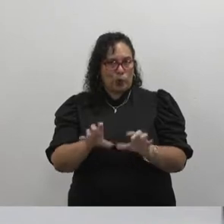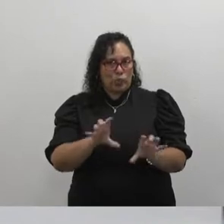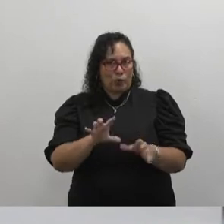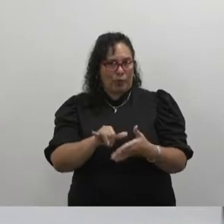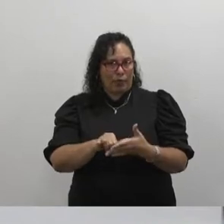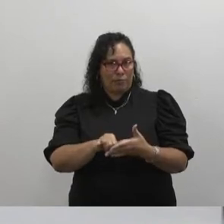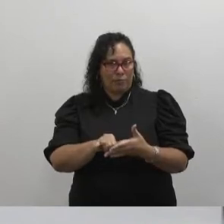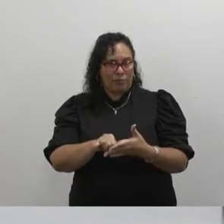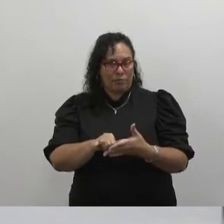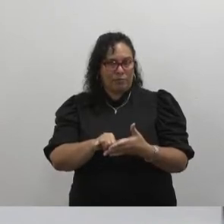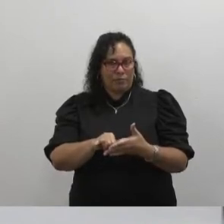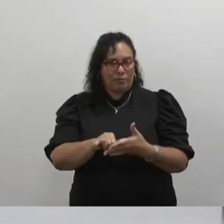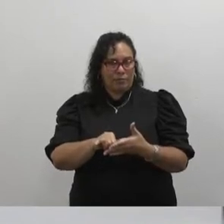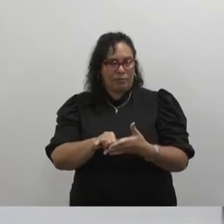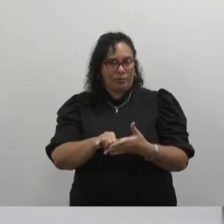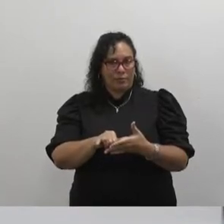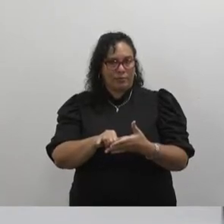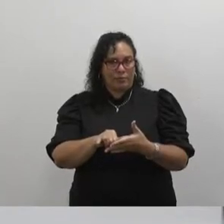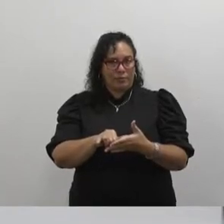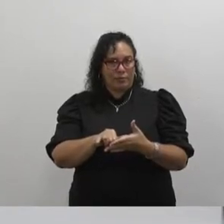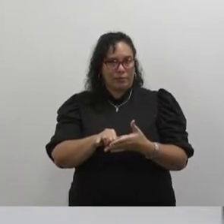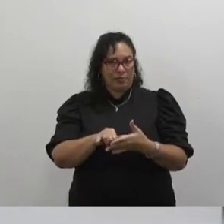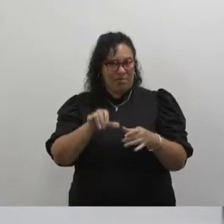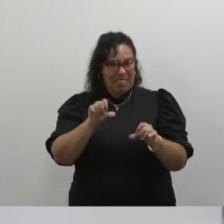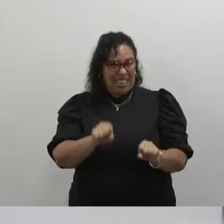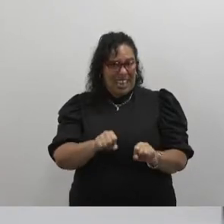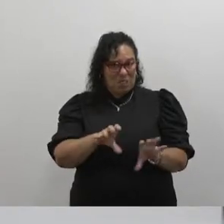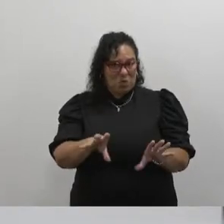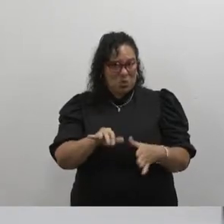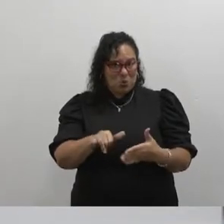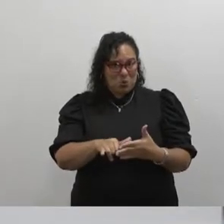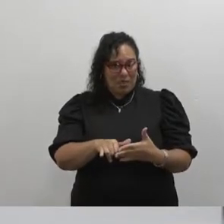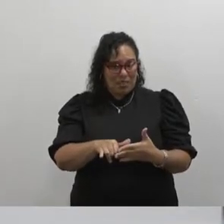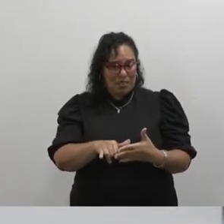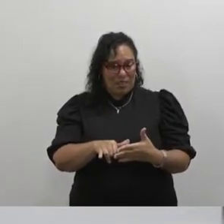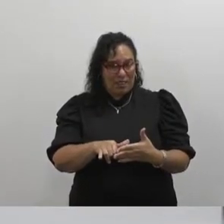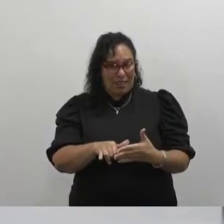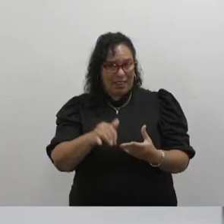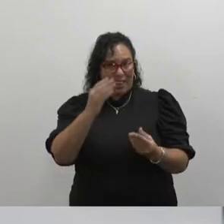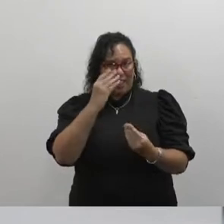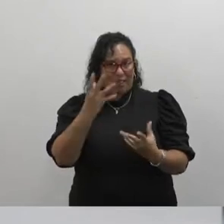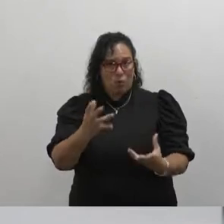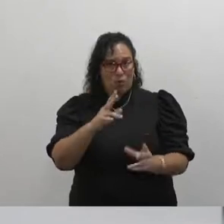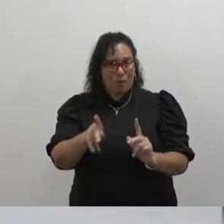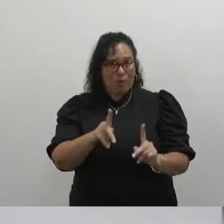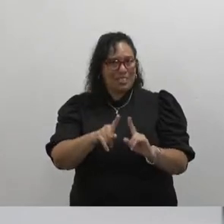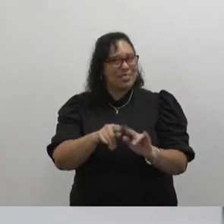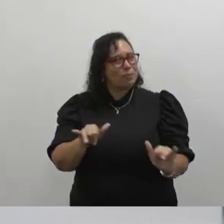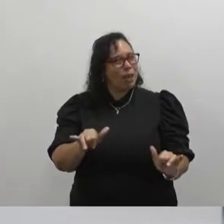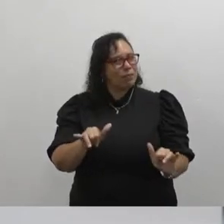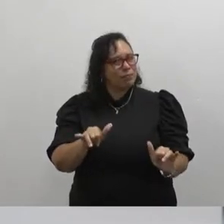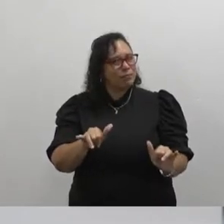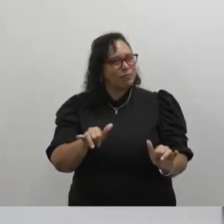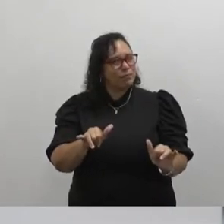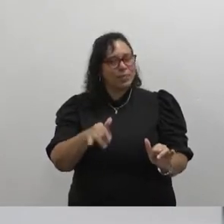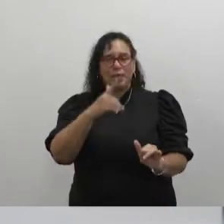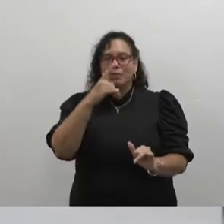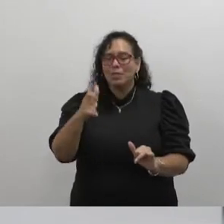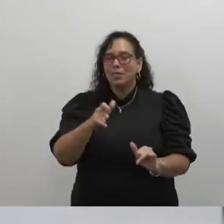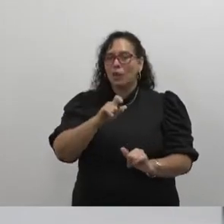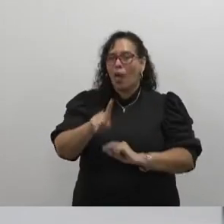bà sân dì dương tự tu xùm nua tam dạ email chùm nua ca tự tu chùm nua